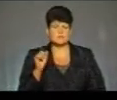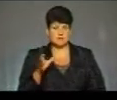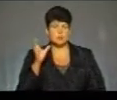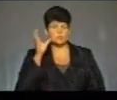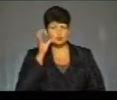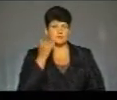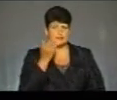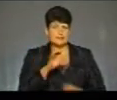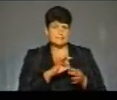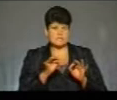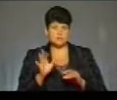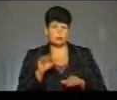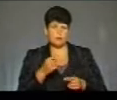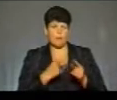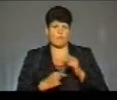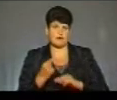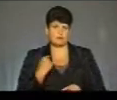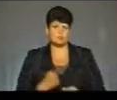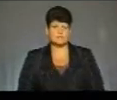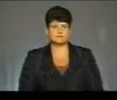послухаємо її цитату, потім повернемося.